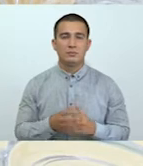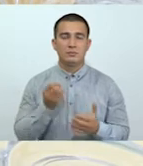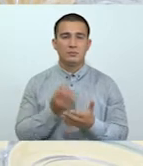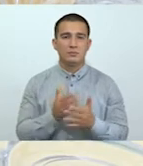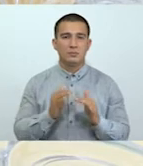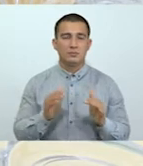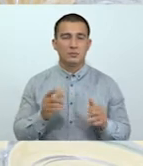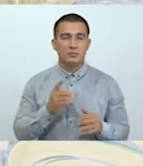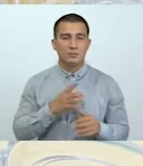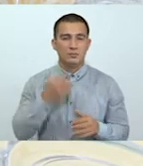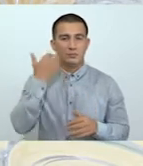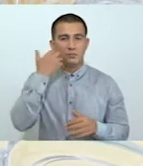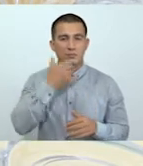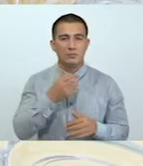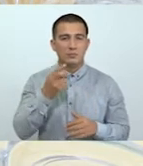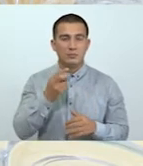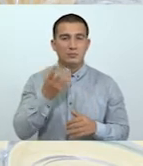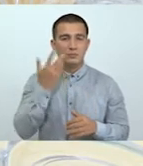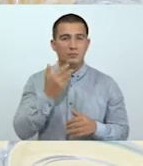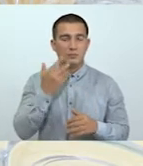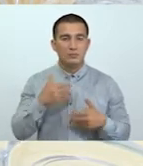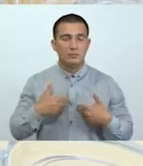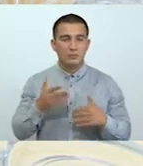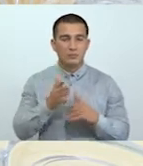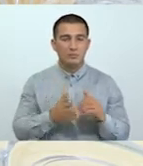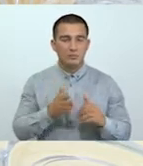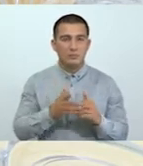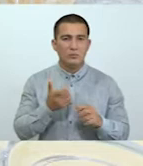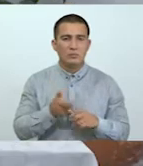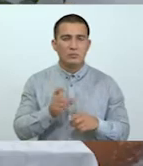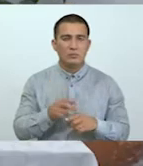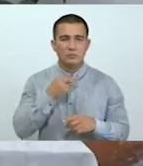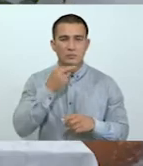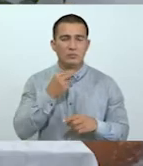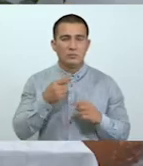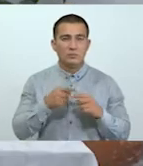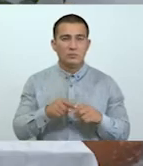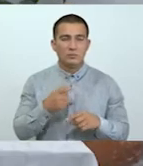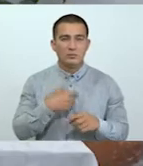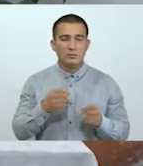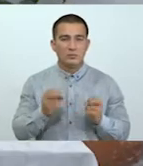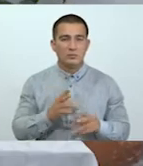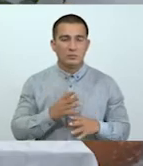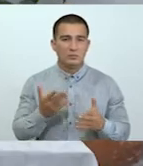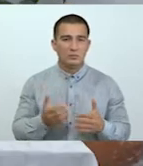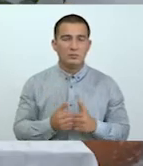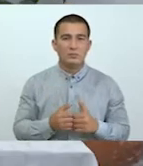Aziz o'quvchilar, o'tkir tig'li asboblardan foydalanayotganda juda ham ehtiyot bo'lib foydalanamiz.